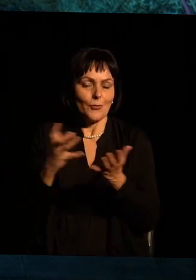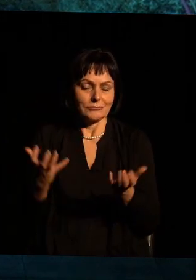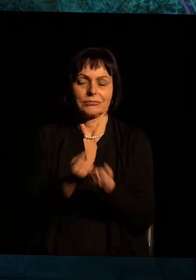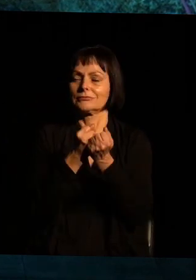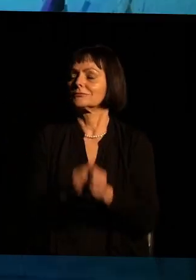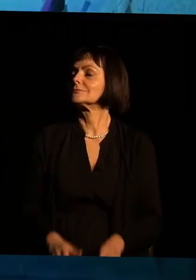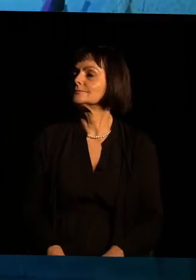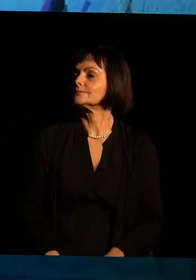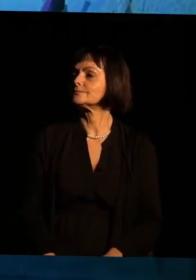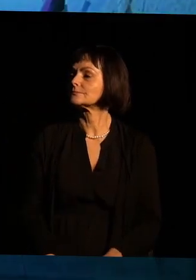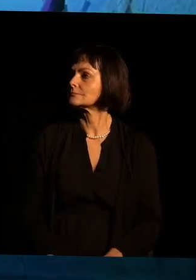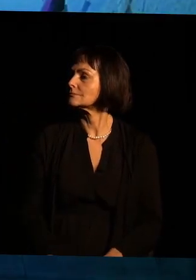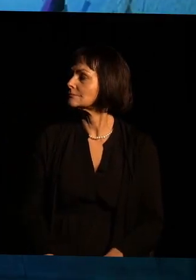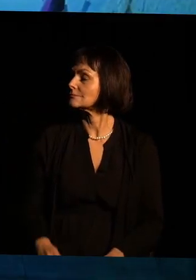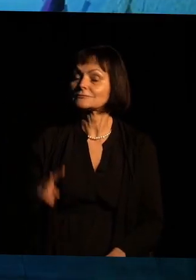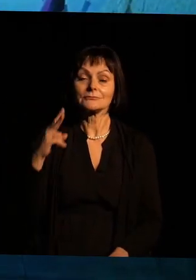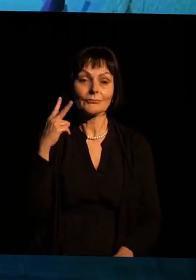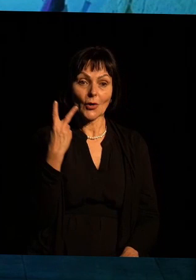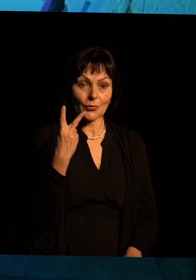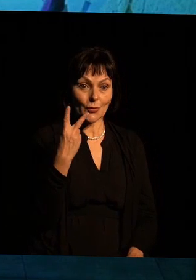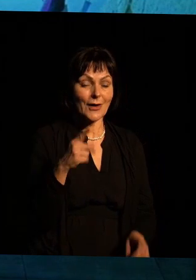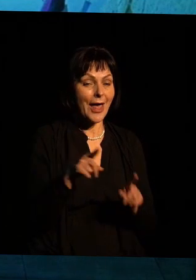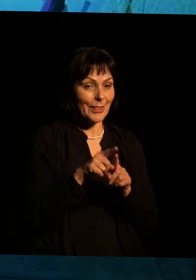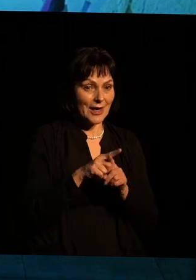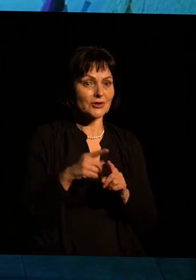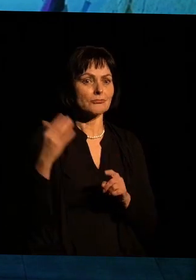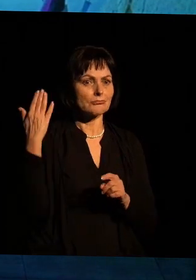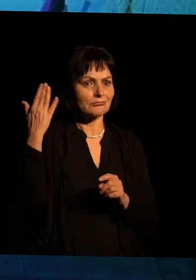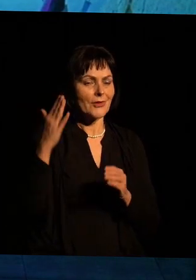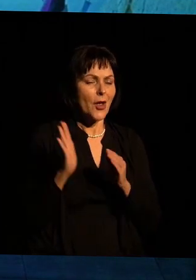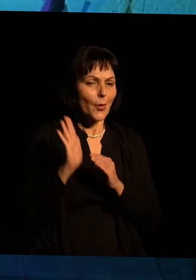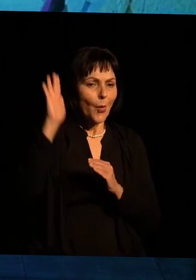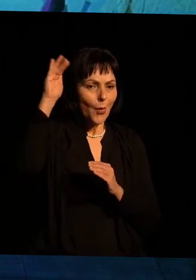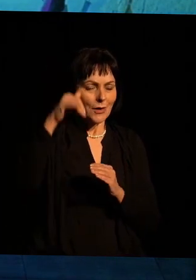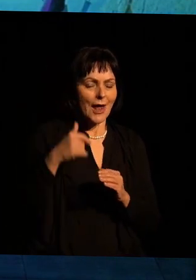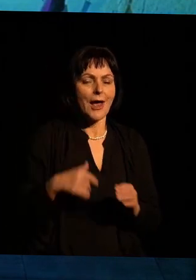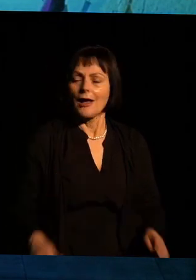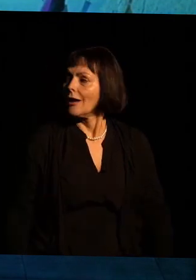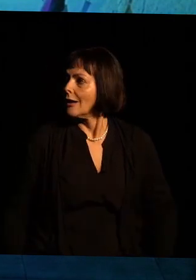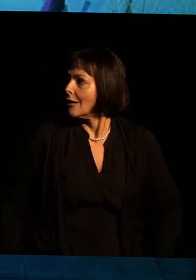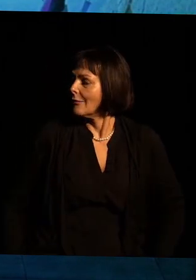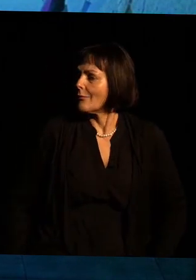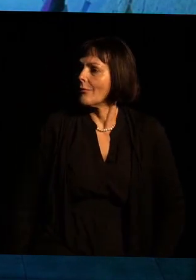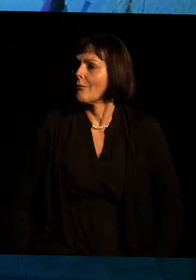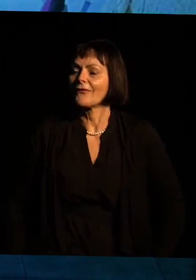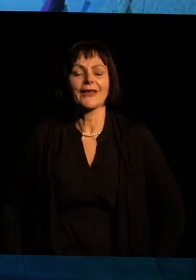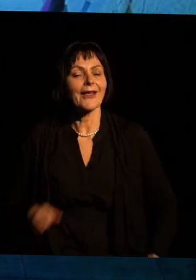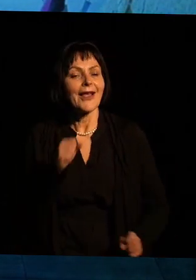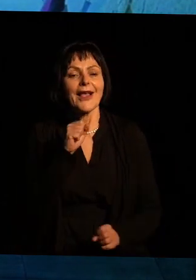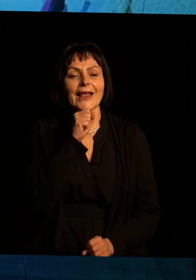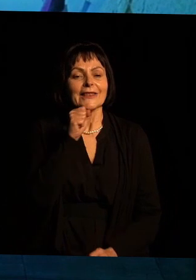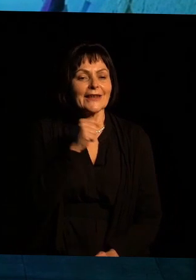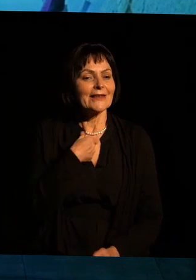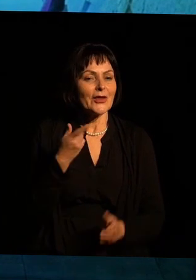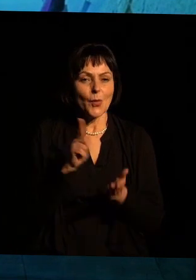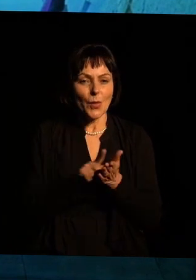zdobyty. Natomiast druga, równie honorna, taka druga z takich ikon, no niestety nigdy ci się nie poddała, prawda? Przymierzałeś